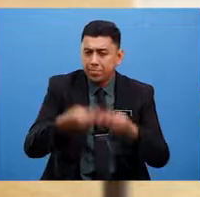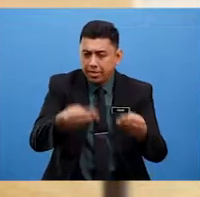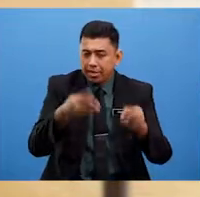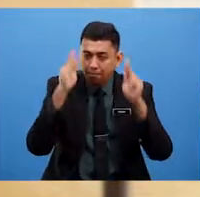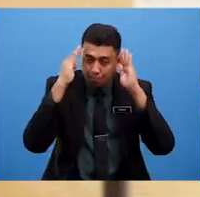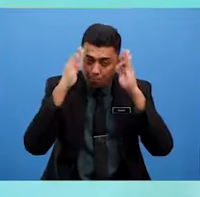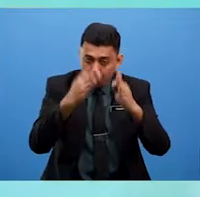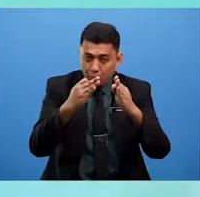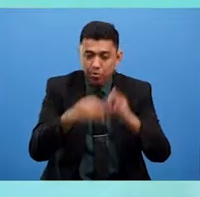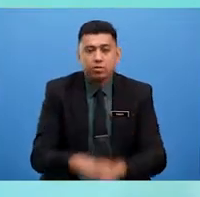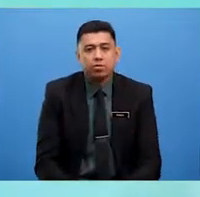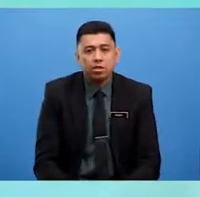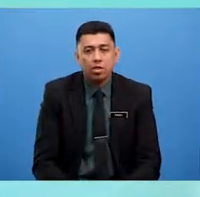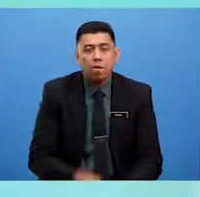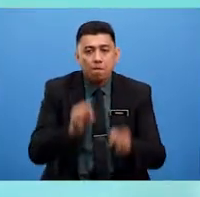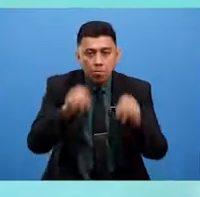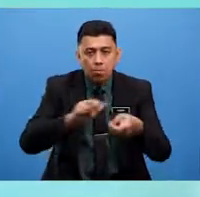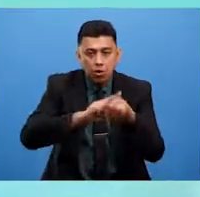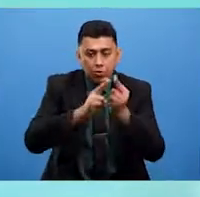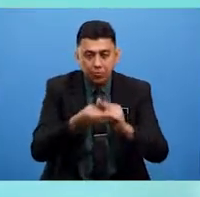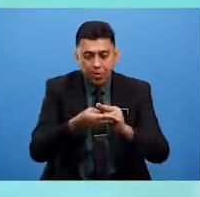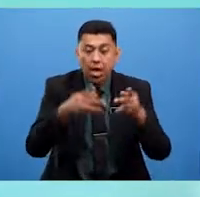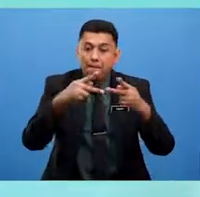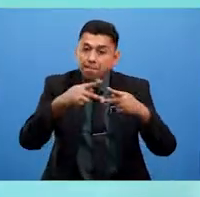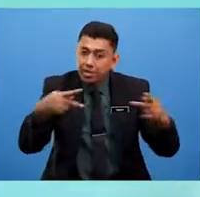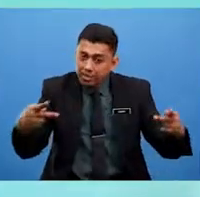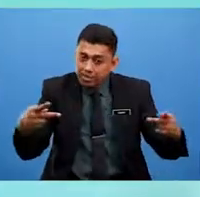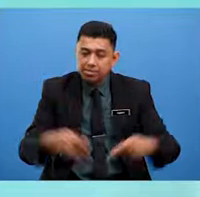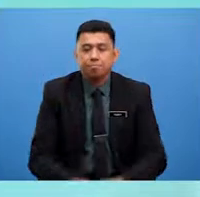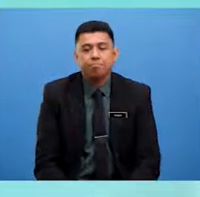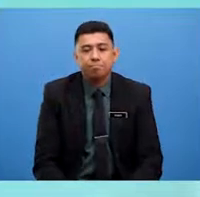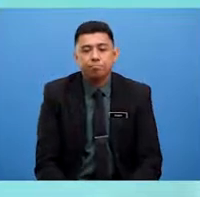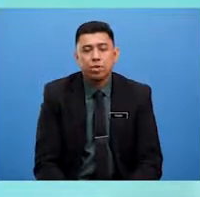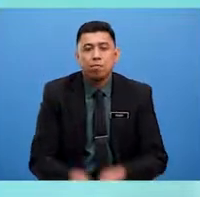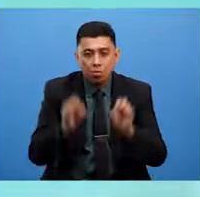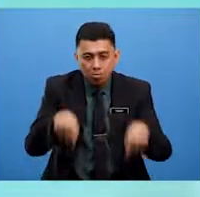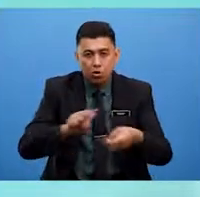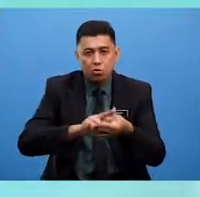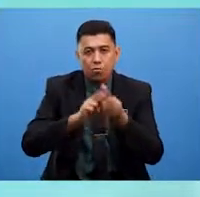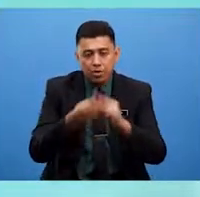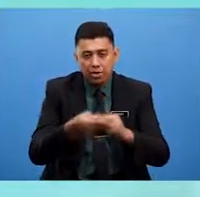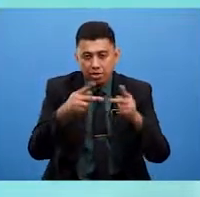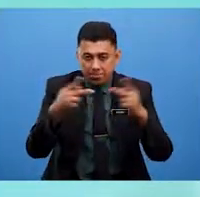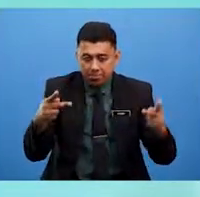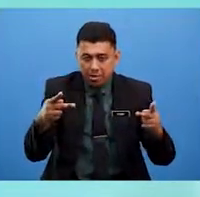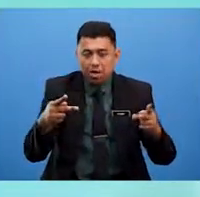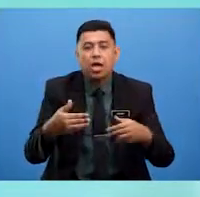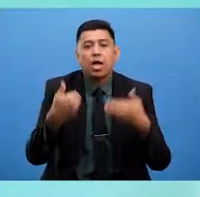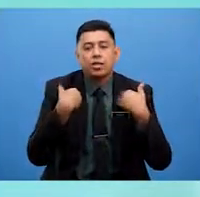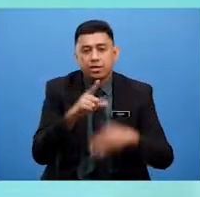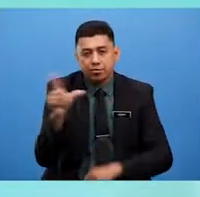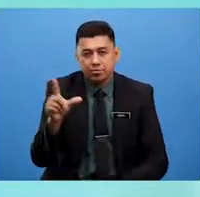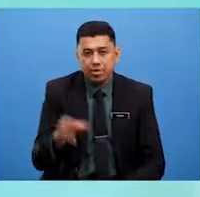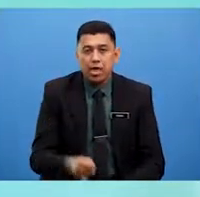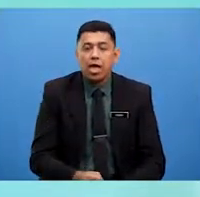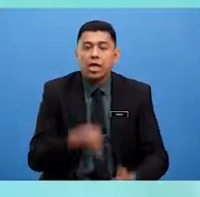dahulu mengenai pemboleh ubah periodisasi. Pemboleh ubah periodisasi adalah isi